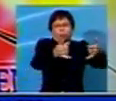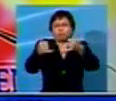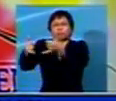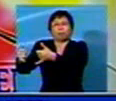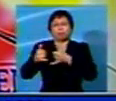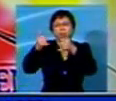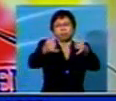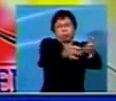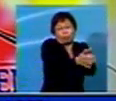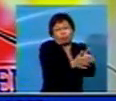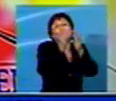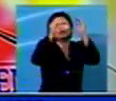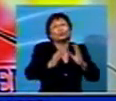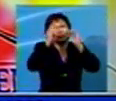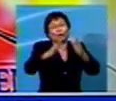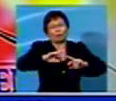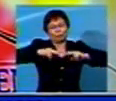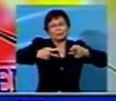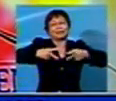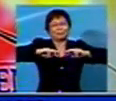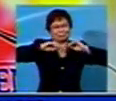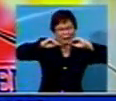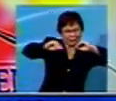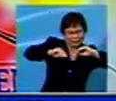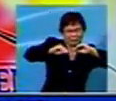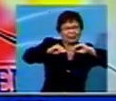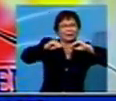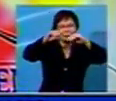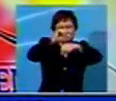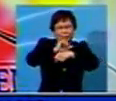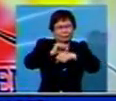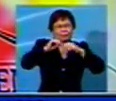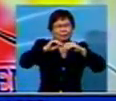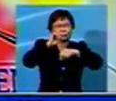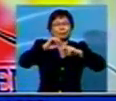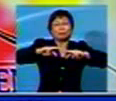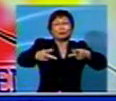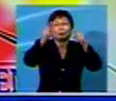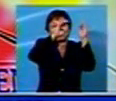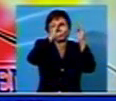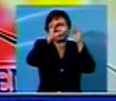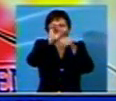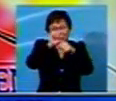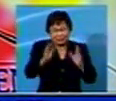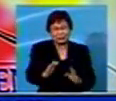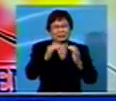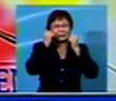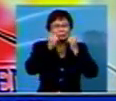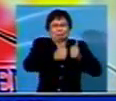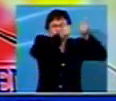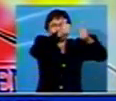guru dalam membentuk modal insan yang berpersonaliti unggul justeru Saya